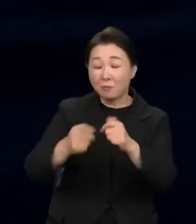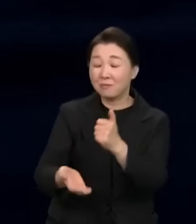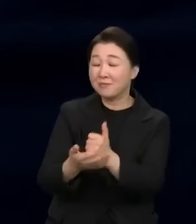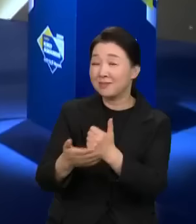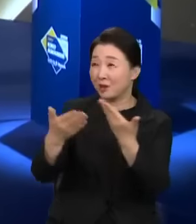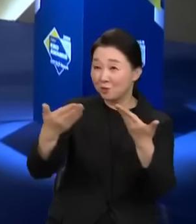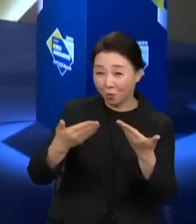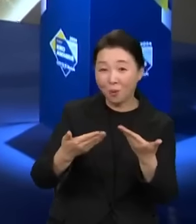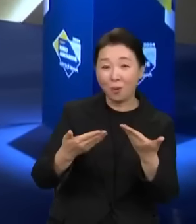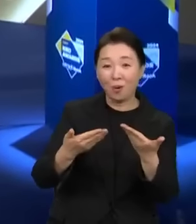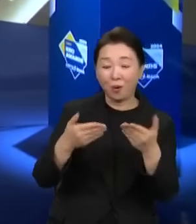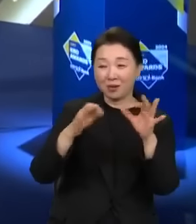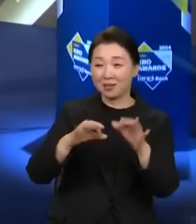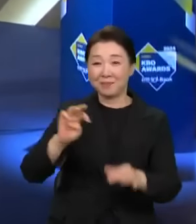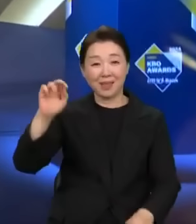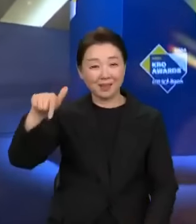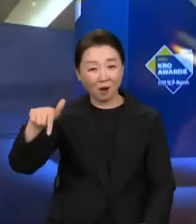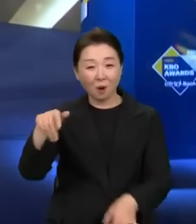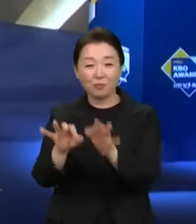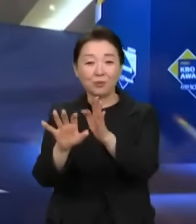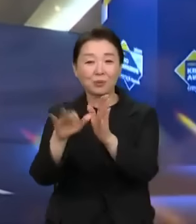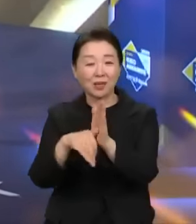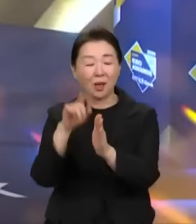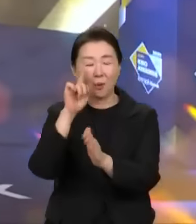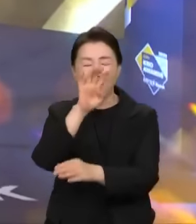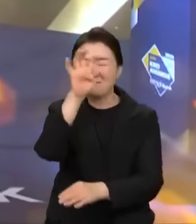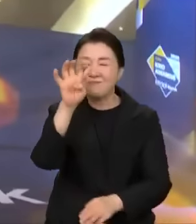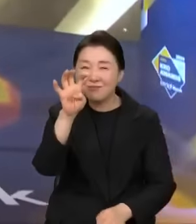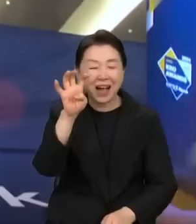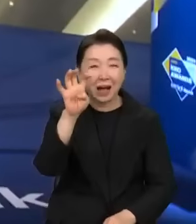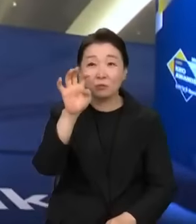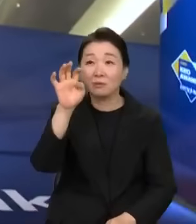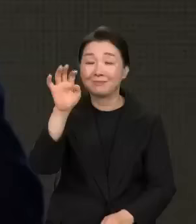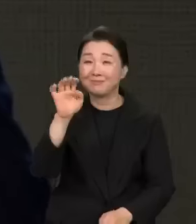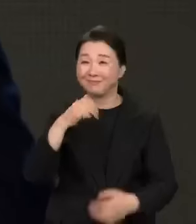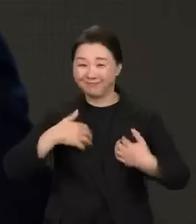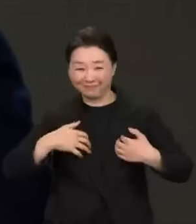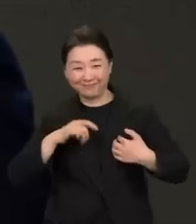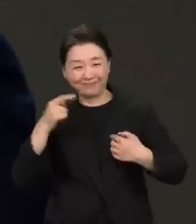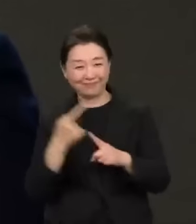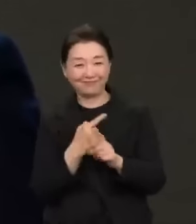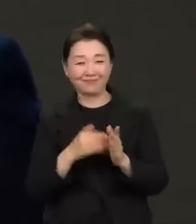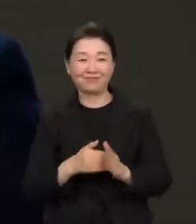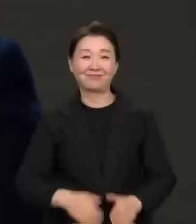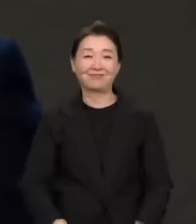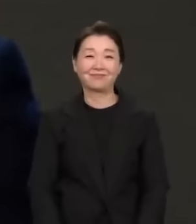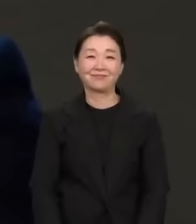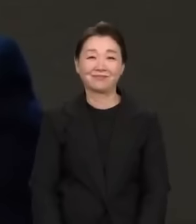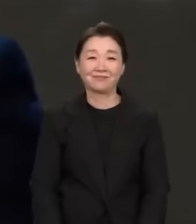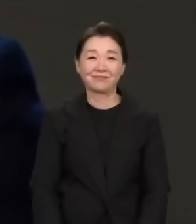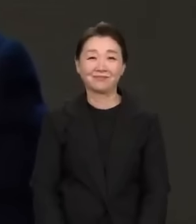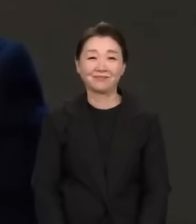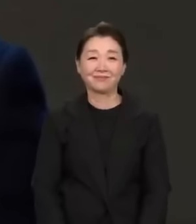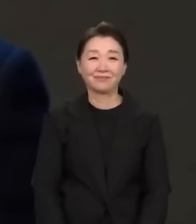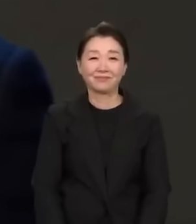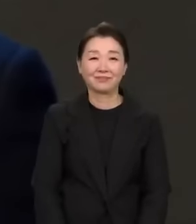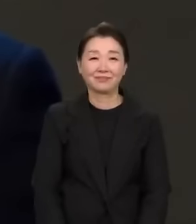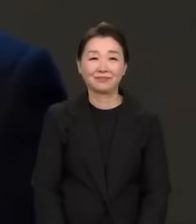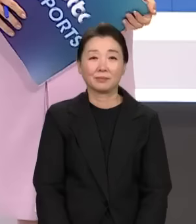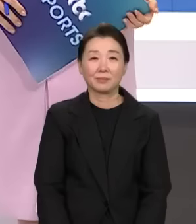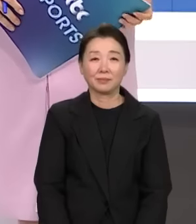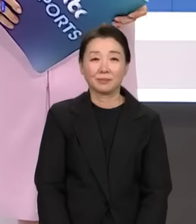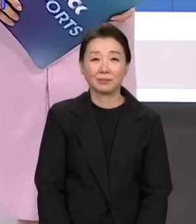끌어냈는데 김태견은 프로 무대에서도 물음표를 느낌표로 바꾼 한 해였다는 소감을 남겼습니다. JTBC 홍지웅입니다.